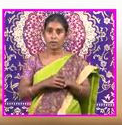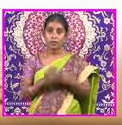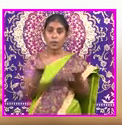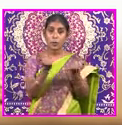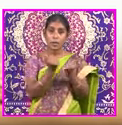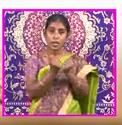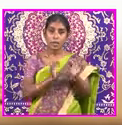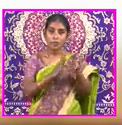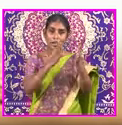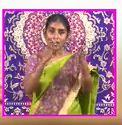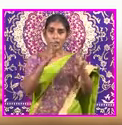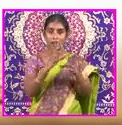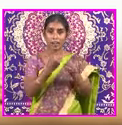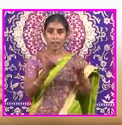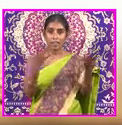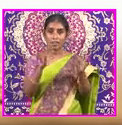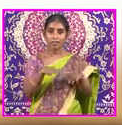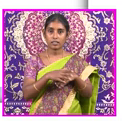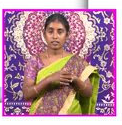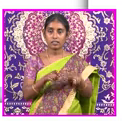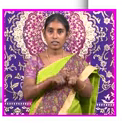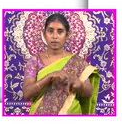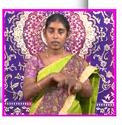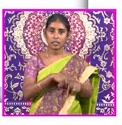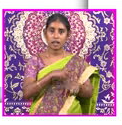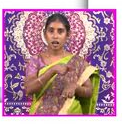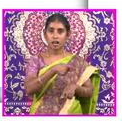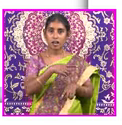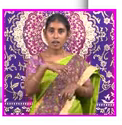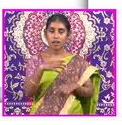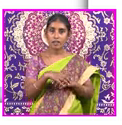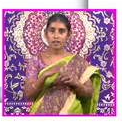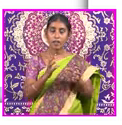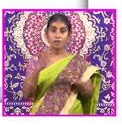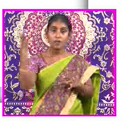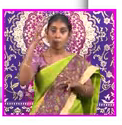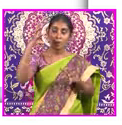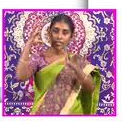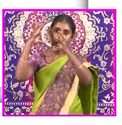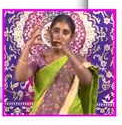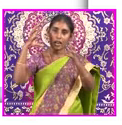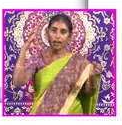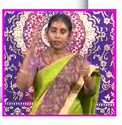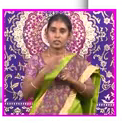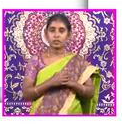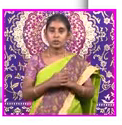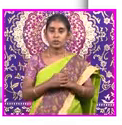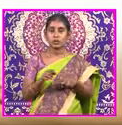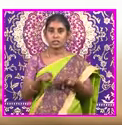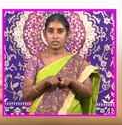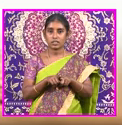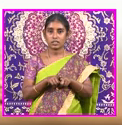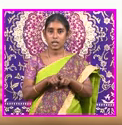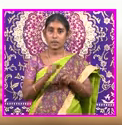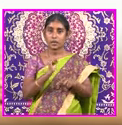வெப்பநிலை மாறுபடும். அடுத்தது கடல் நீரோட்டம். கடல் நீரோட்டம்ன்றது ஒரு முக்கியமான பகுதி, போன வகுப்பில் படிச்சிருப்போம்.